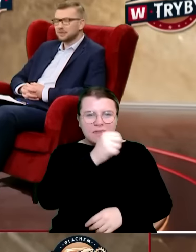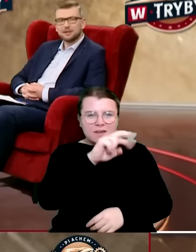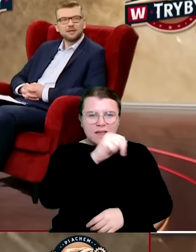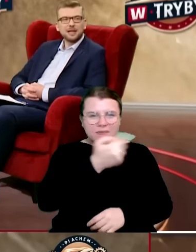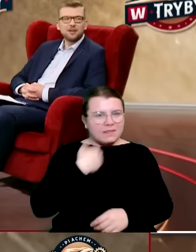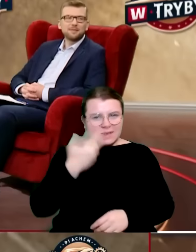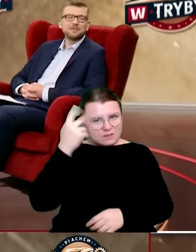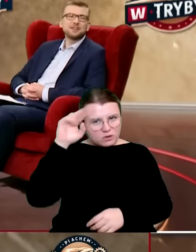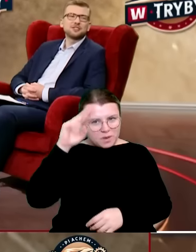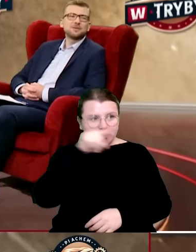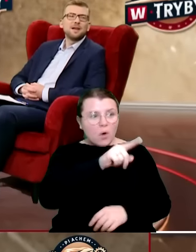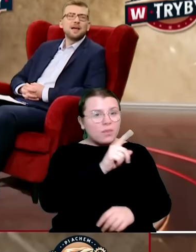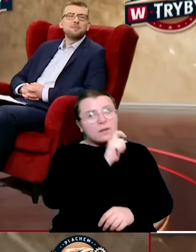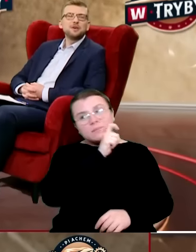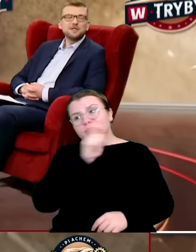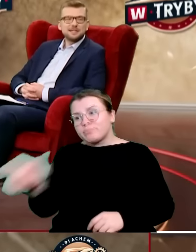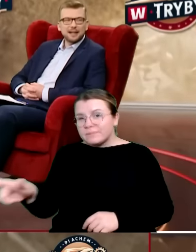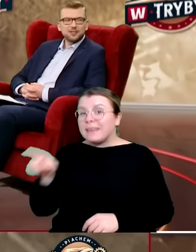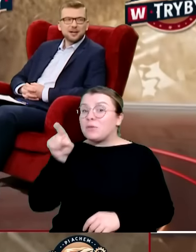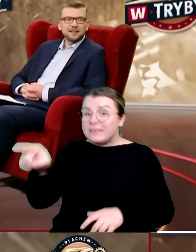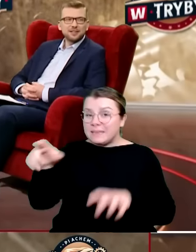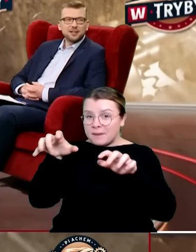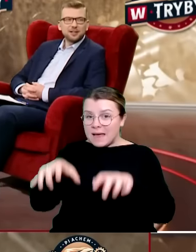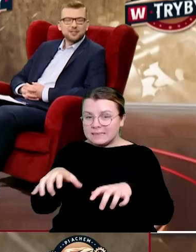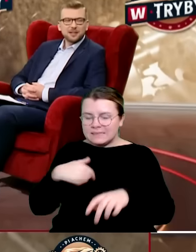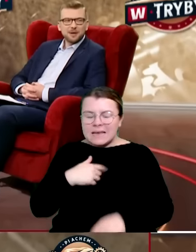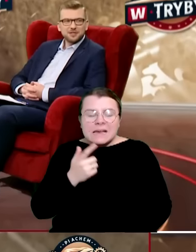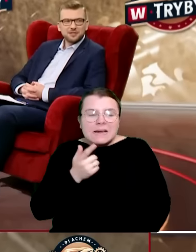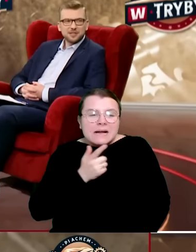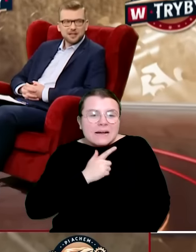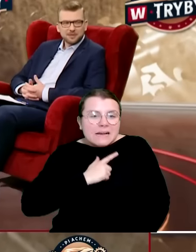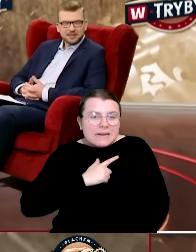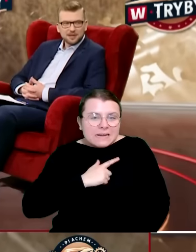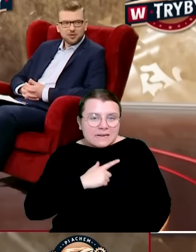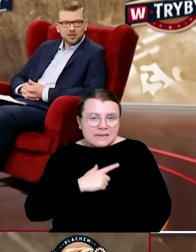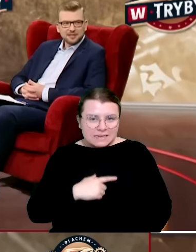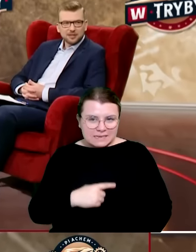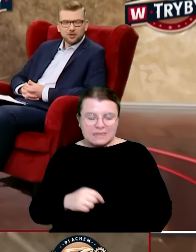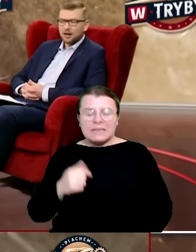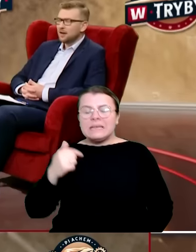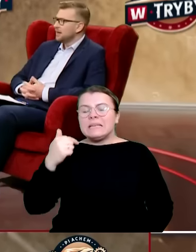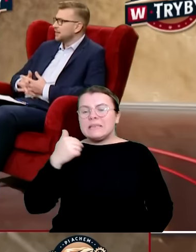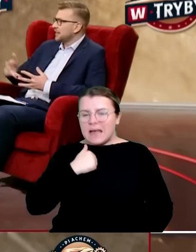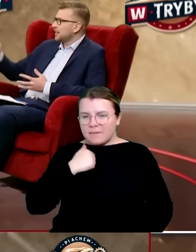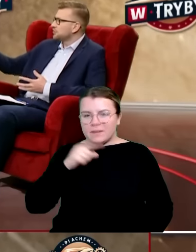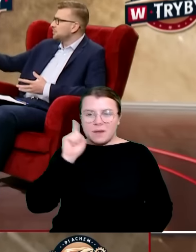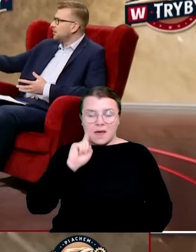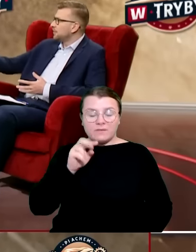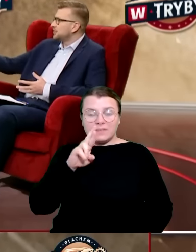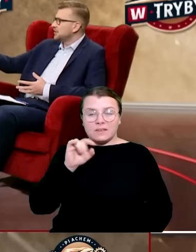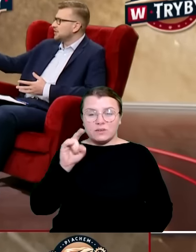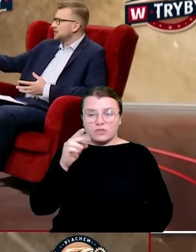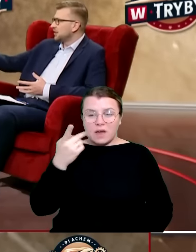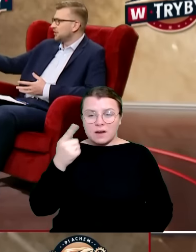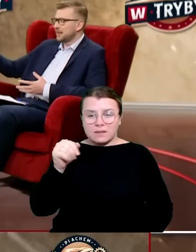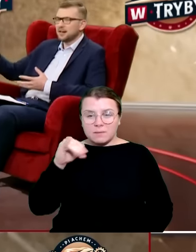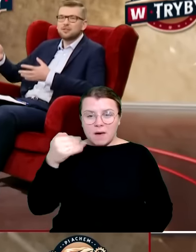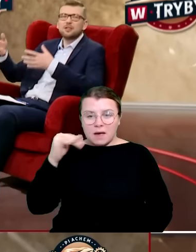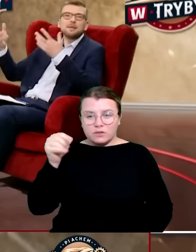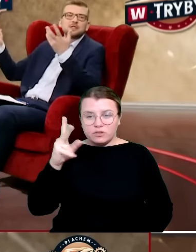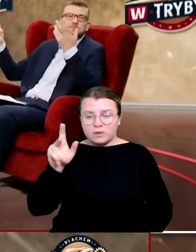no tak. No. A, widzisz, wiesz, no. Mi wystarczy, jak Ryszard Majdzik zostanie prezesem Totalizatora i tak jak już było w